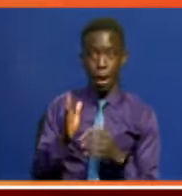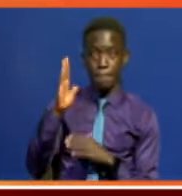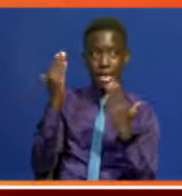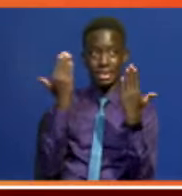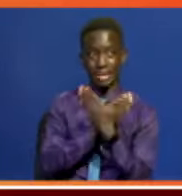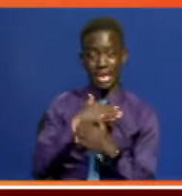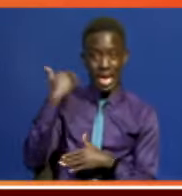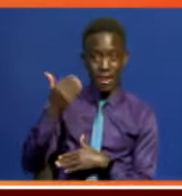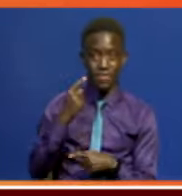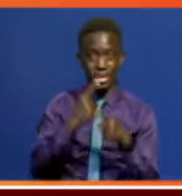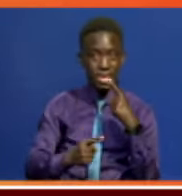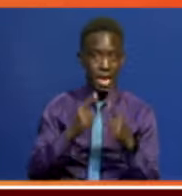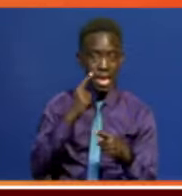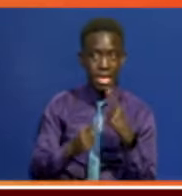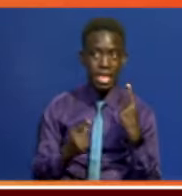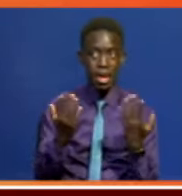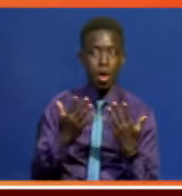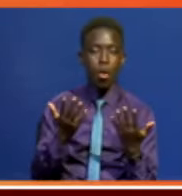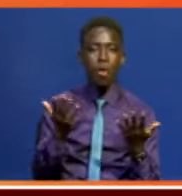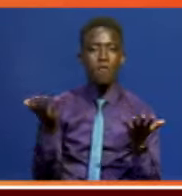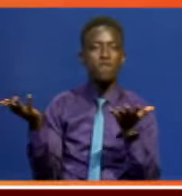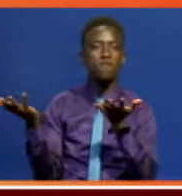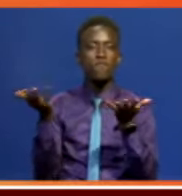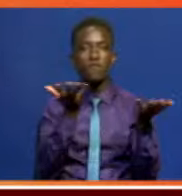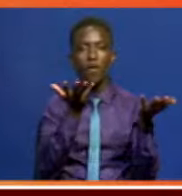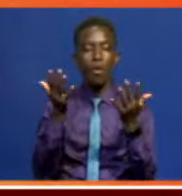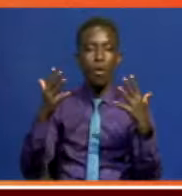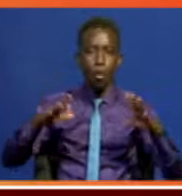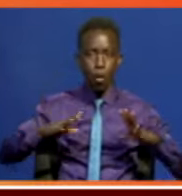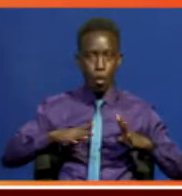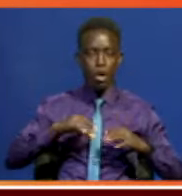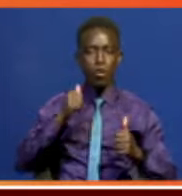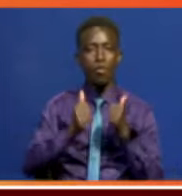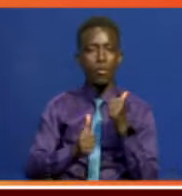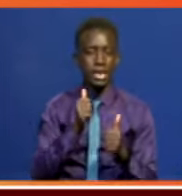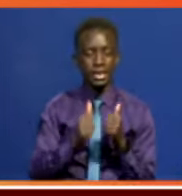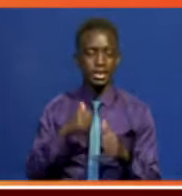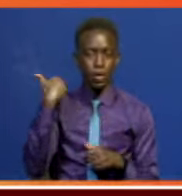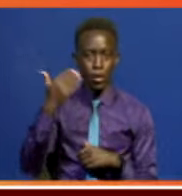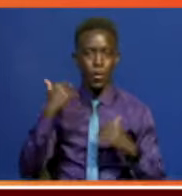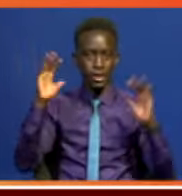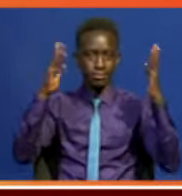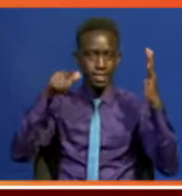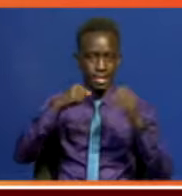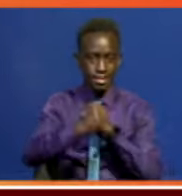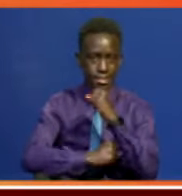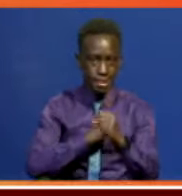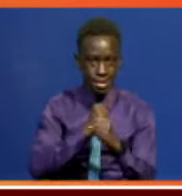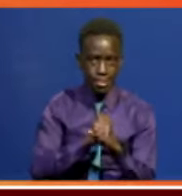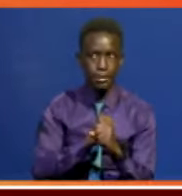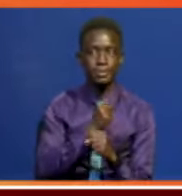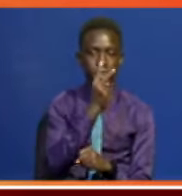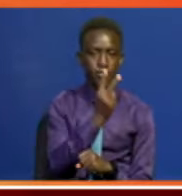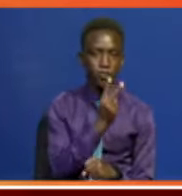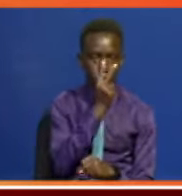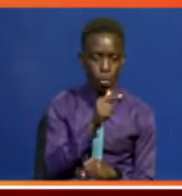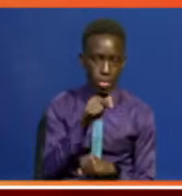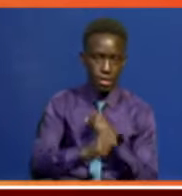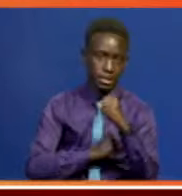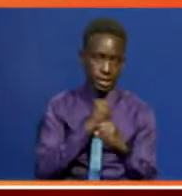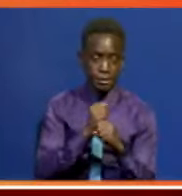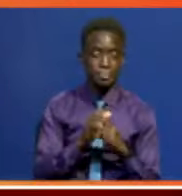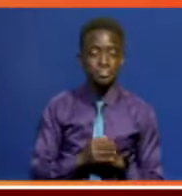ya kila mwaka, yaani floating holiday, inayoadhimishwa mwaka huu tarehe 12 Februari mwaka huu. Siku hiyo